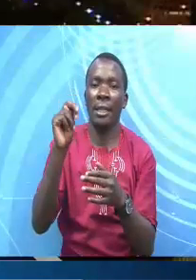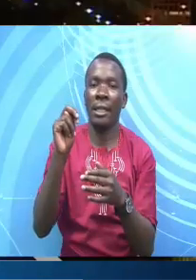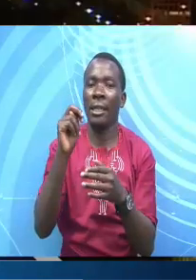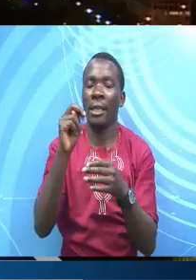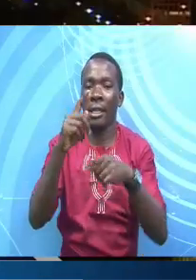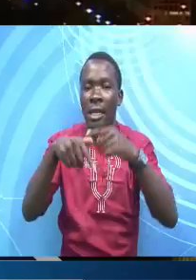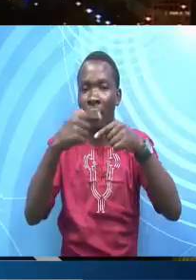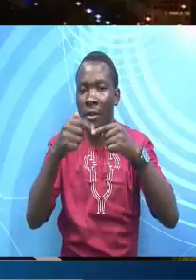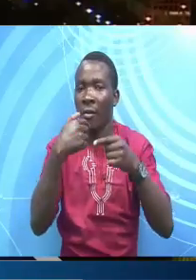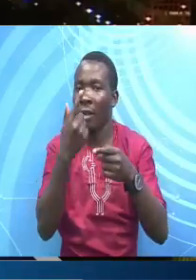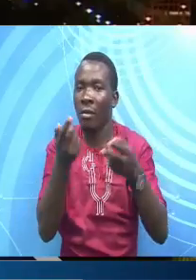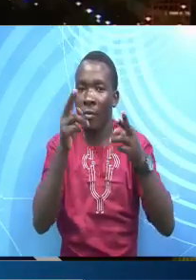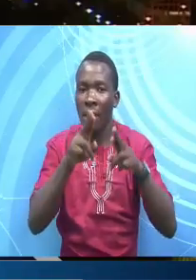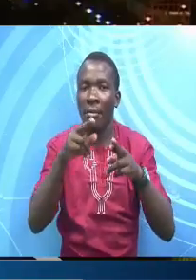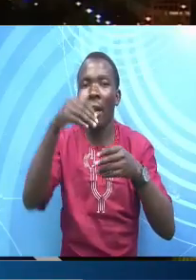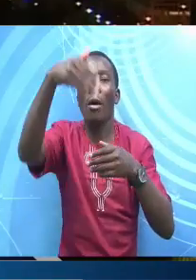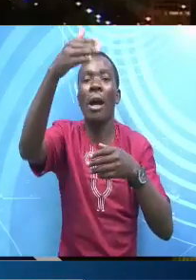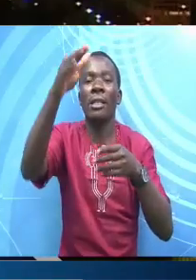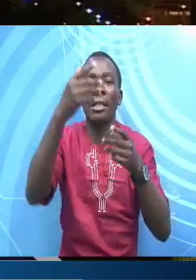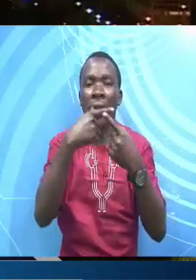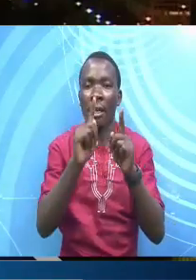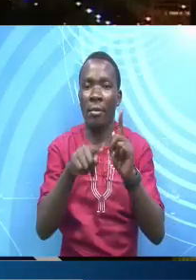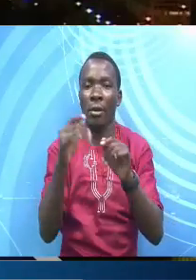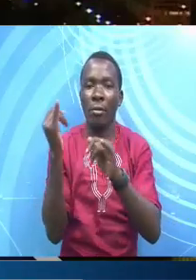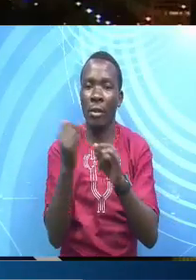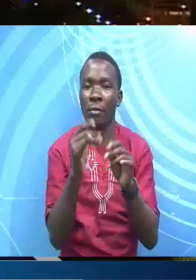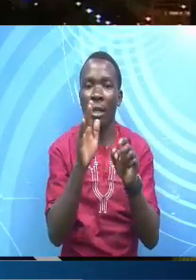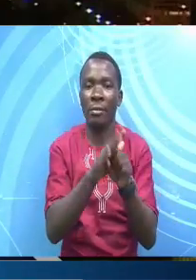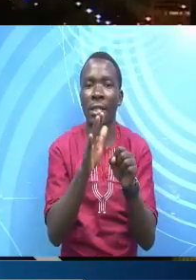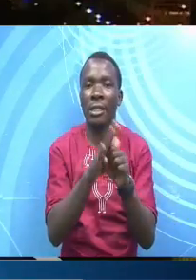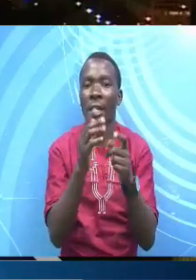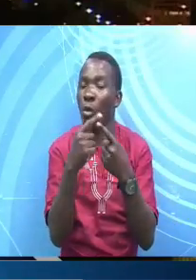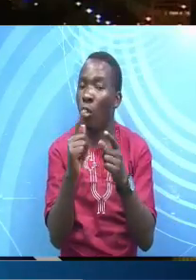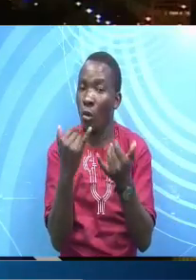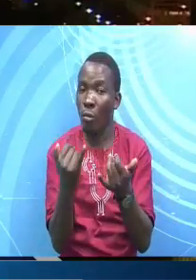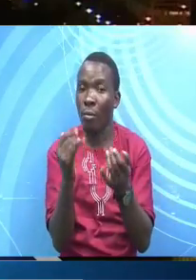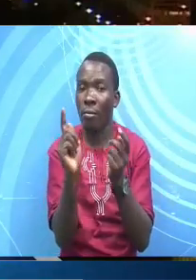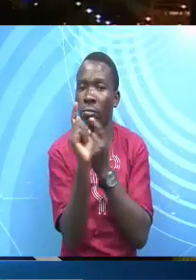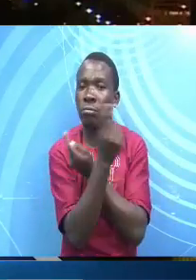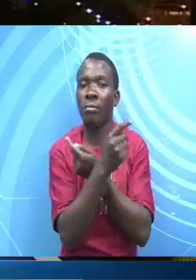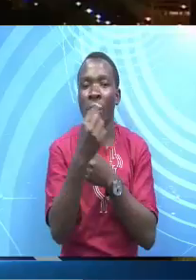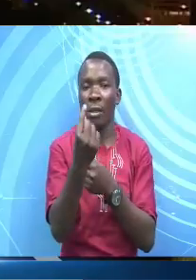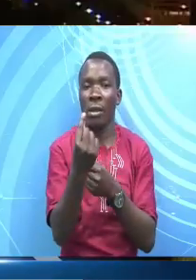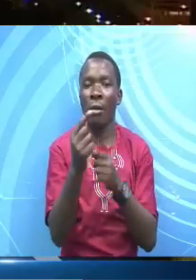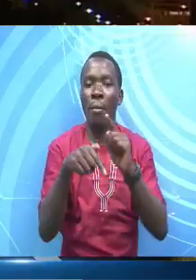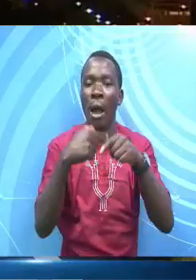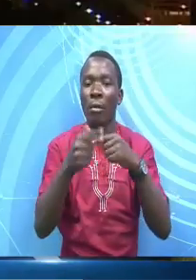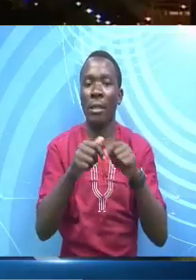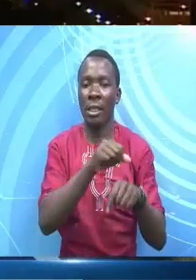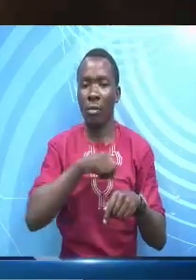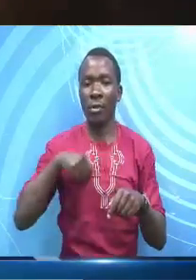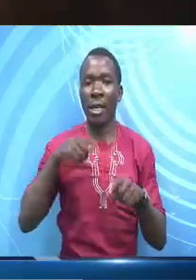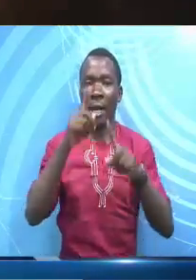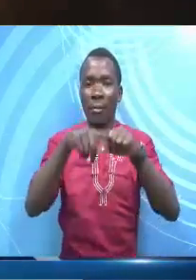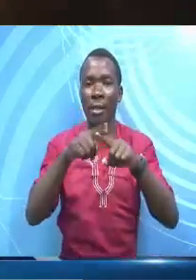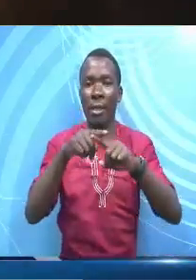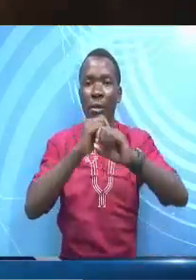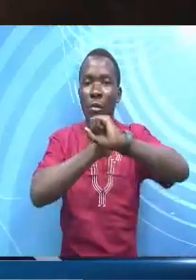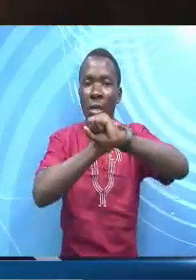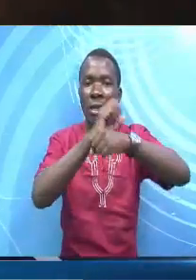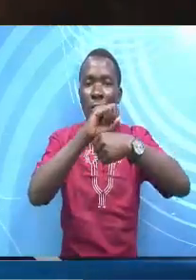bisanzwe bibera, ariko abantu basanzwe batumirwa ari benshi ho bizaba ari bake. Ibi ngibi rero bakomeje kubyanga bitewe no kwirinda COVID-19 ndetse